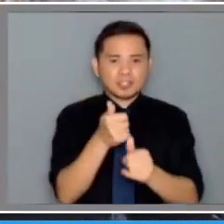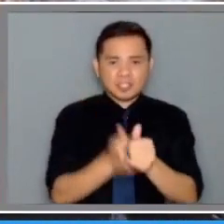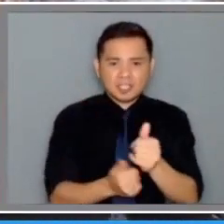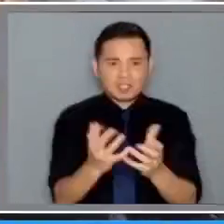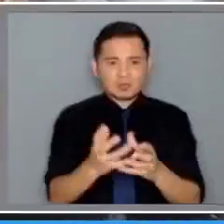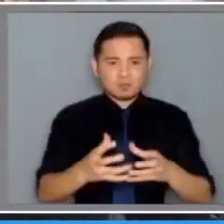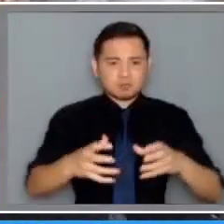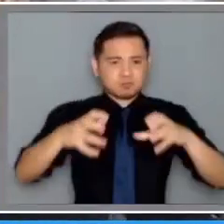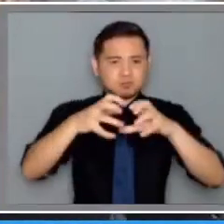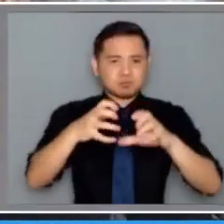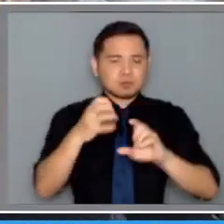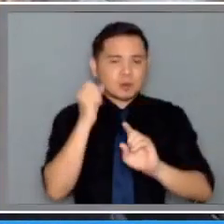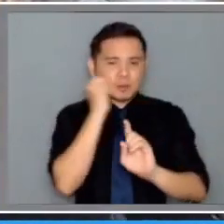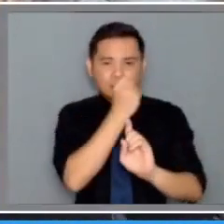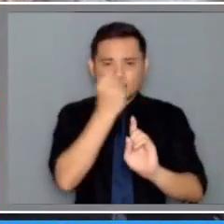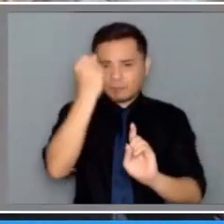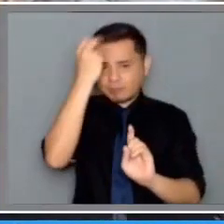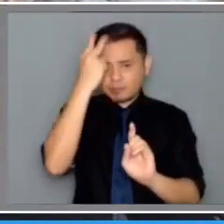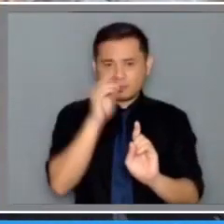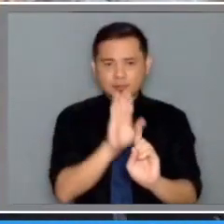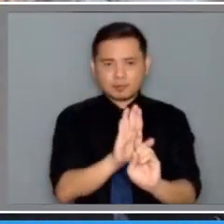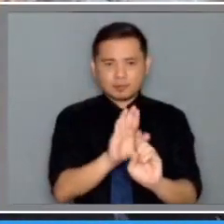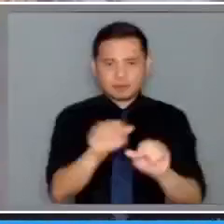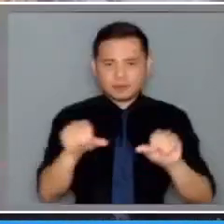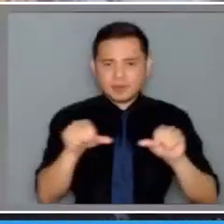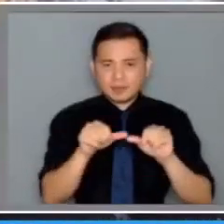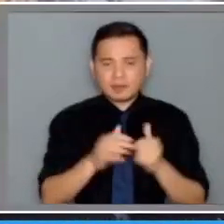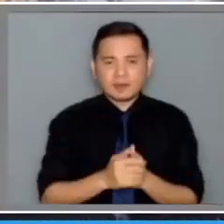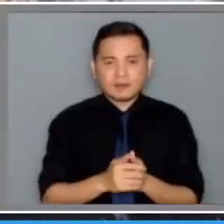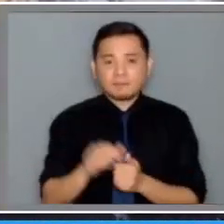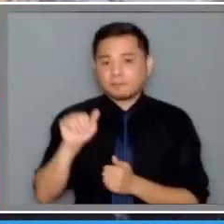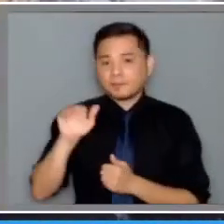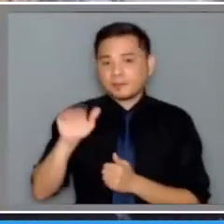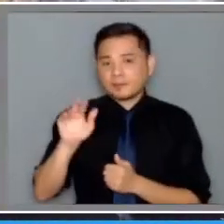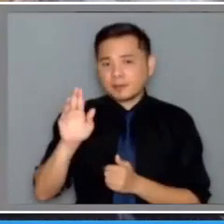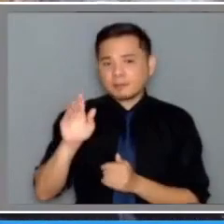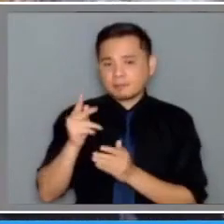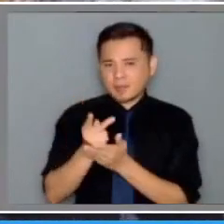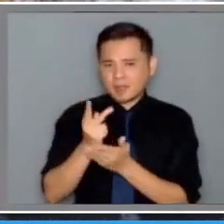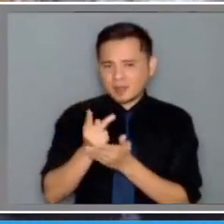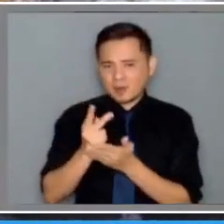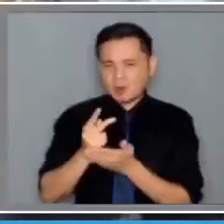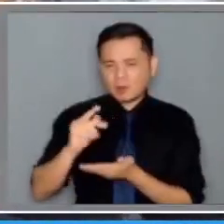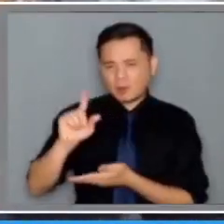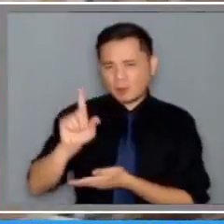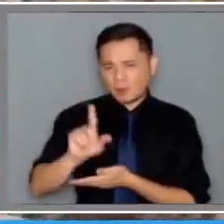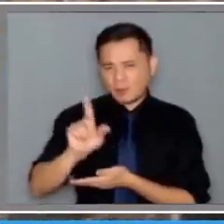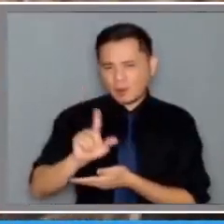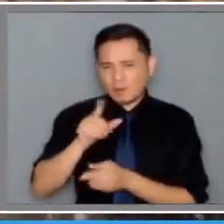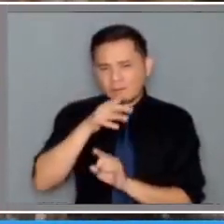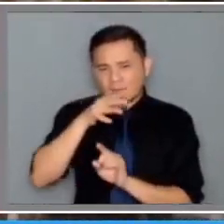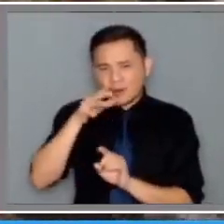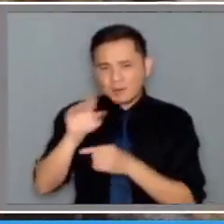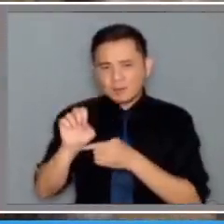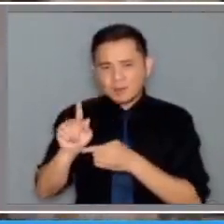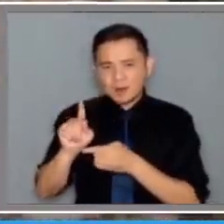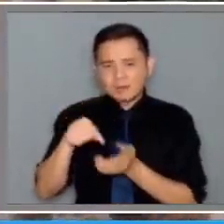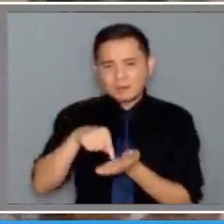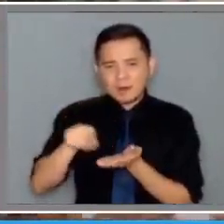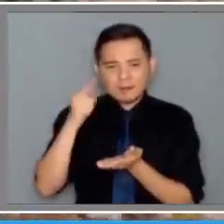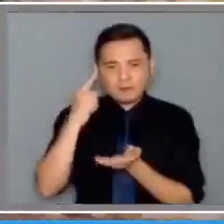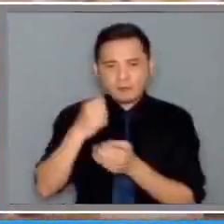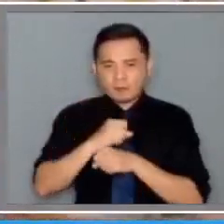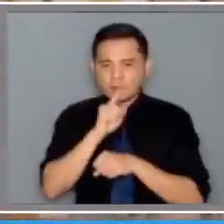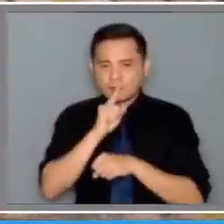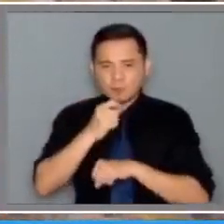sa kanilang lugar. Yan po ay kahit pa 15 pesos ang pinakamababang farm gate price para hindi sila malugi. Dahil